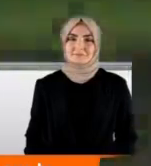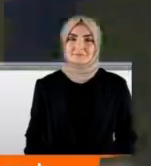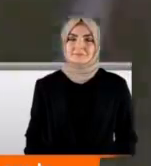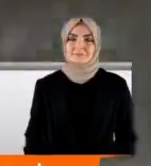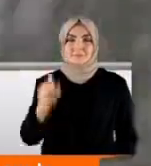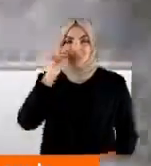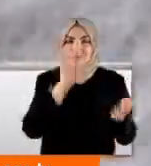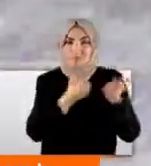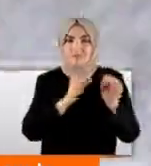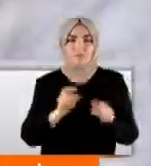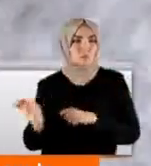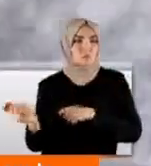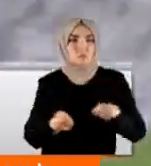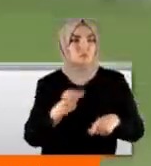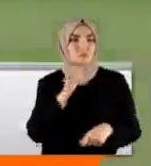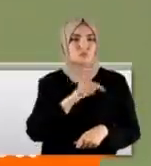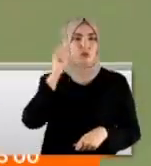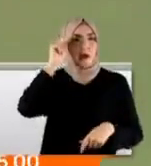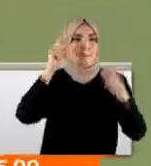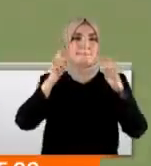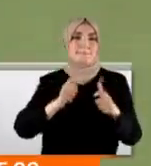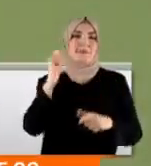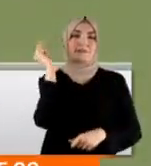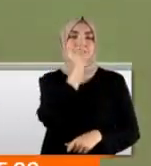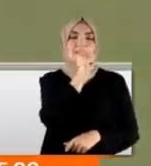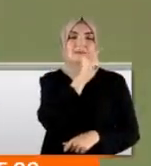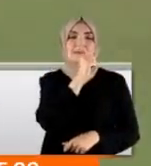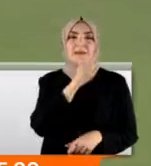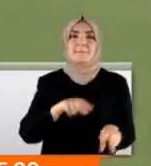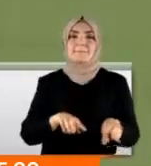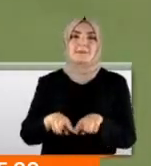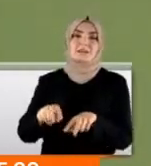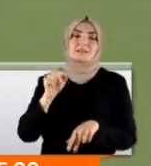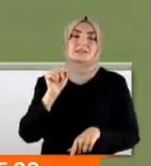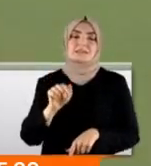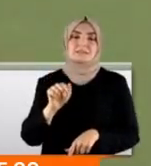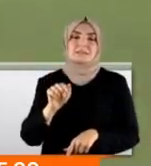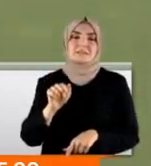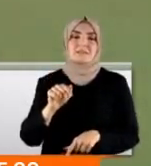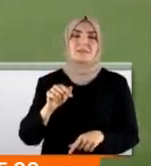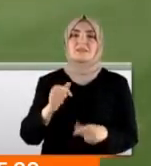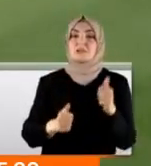Akıl almaz vuruş Amerika'da düzenlenen Masters turnuvasının antrenman turunda kayıtlara geçti.